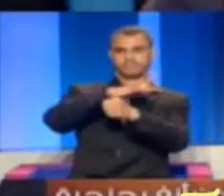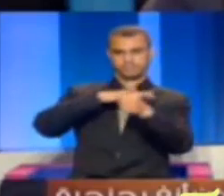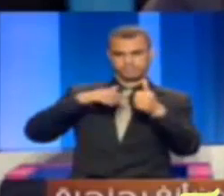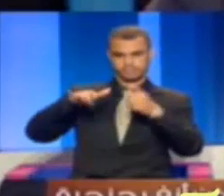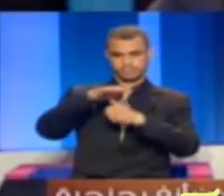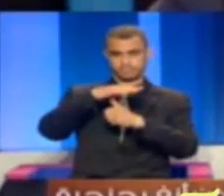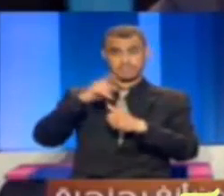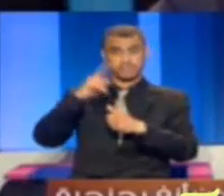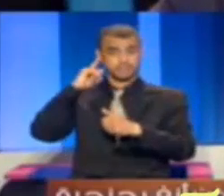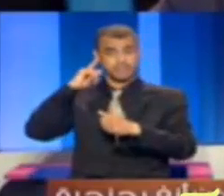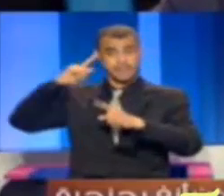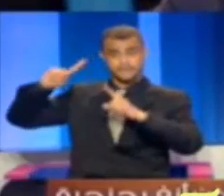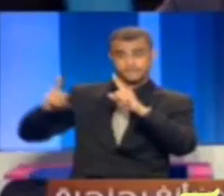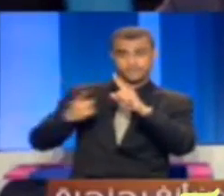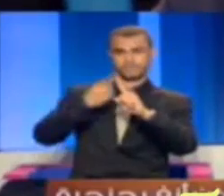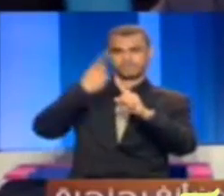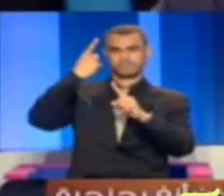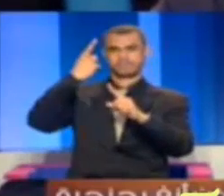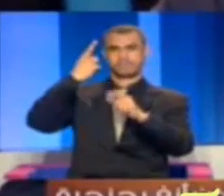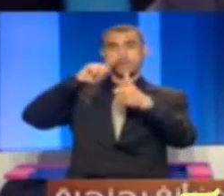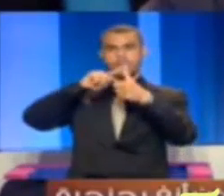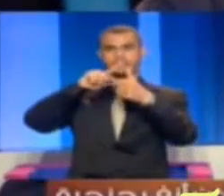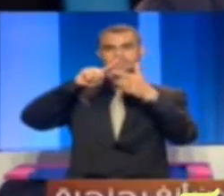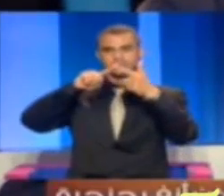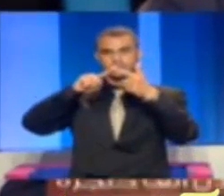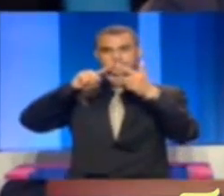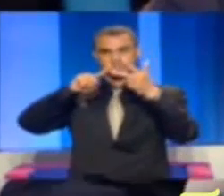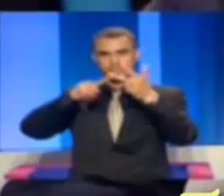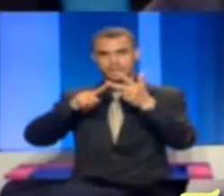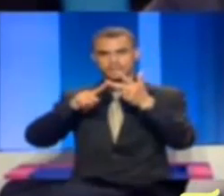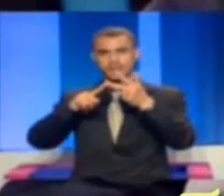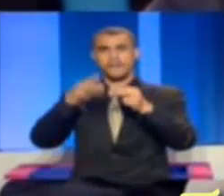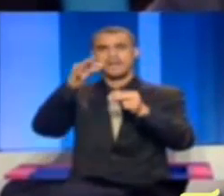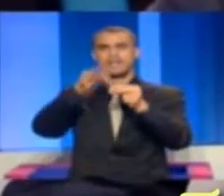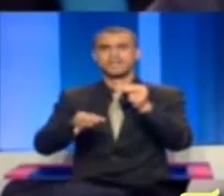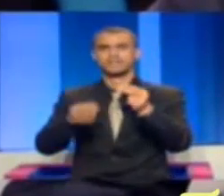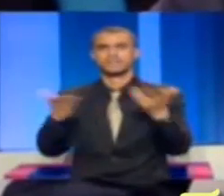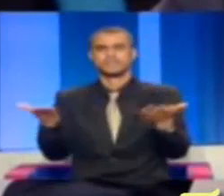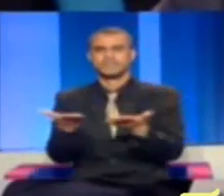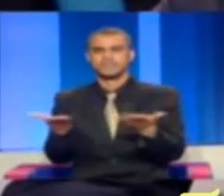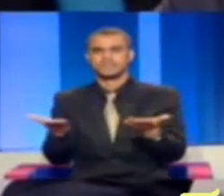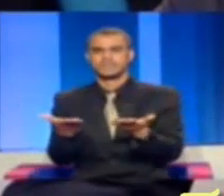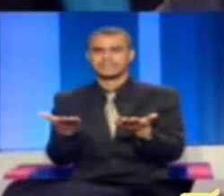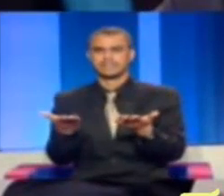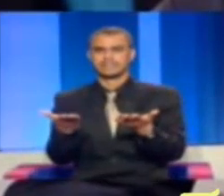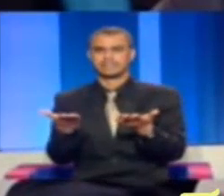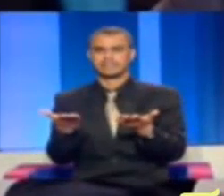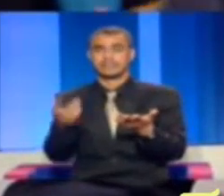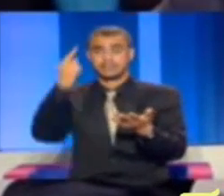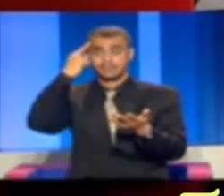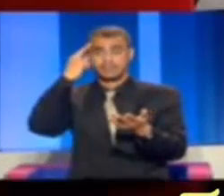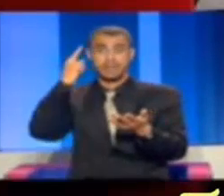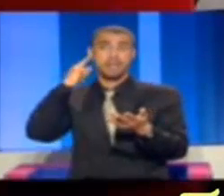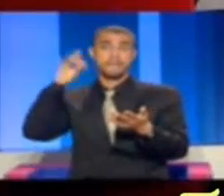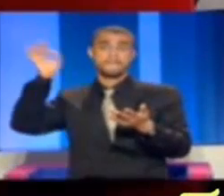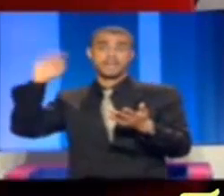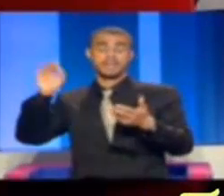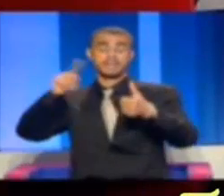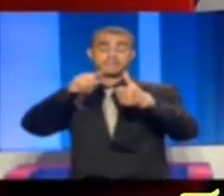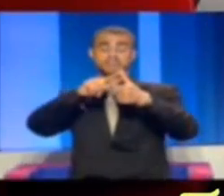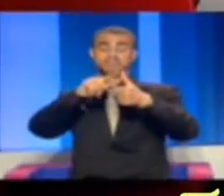عرفنا بانه السمع عنده دور مهم في هذا الثلاثي هذا، غادي نعرفوا شنو هما النتائج اذا ما كان السمع غيتضاربوا لنا هذا